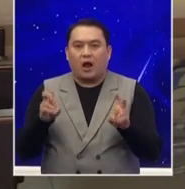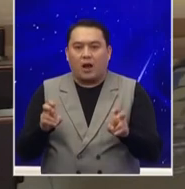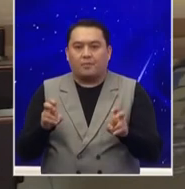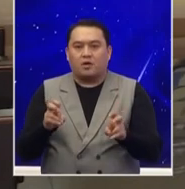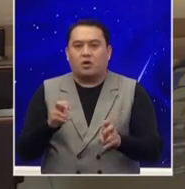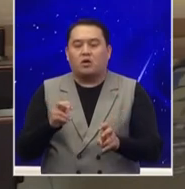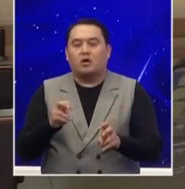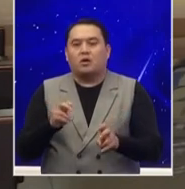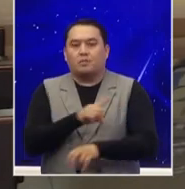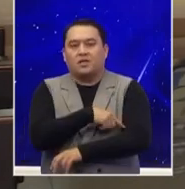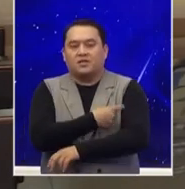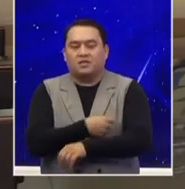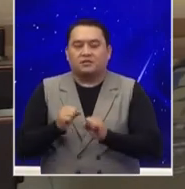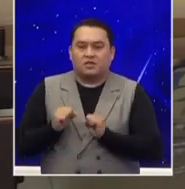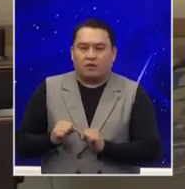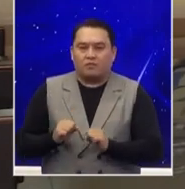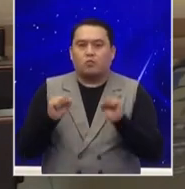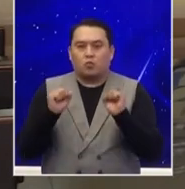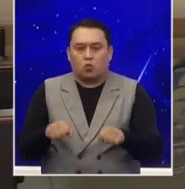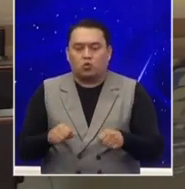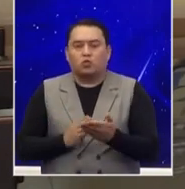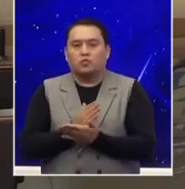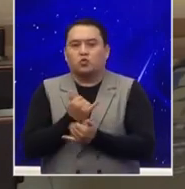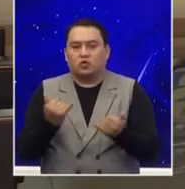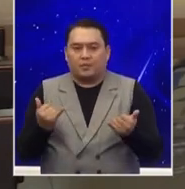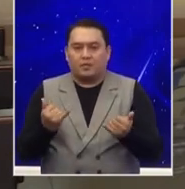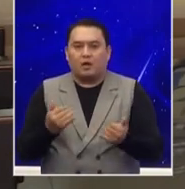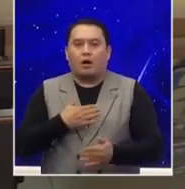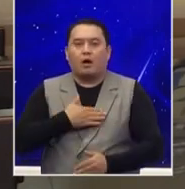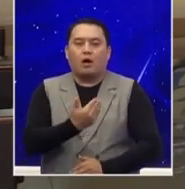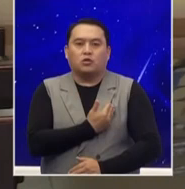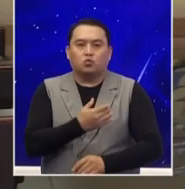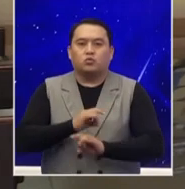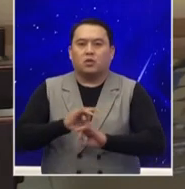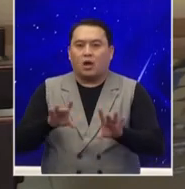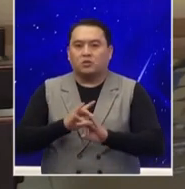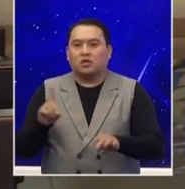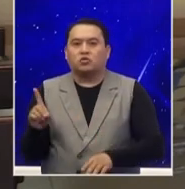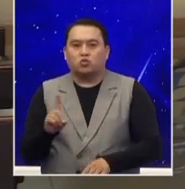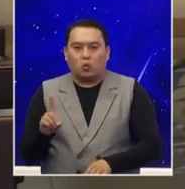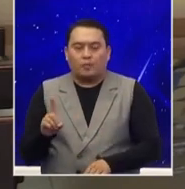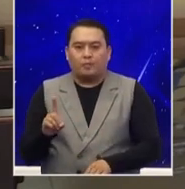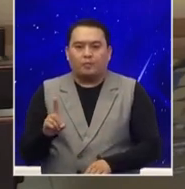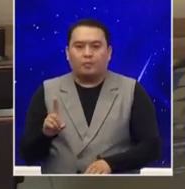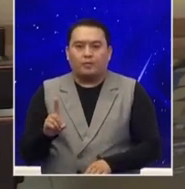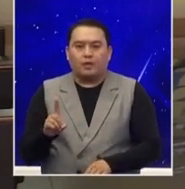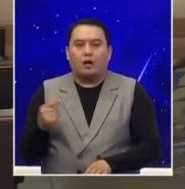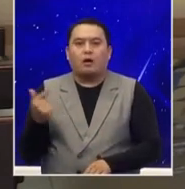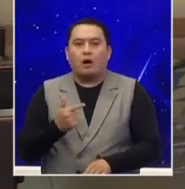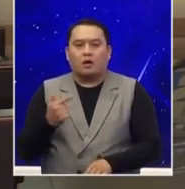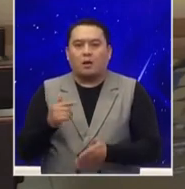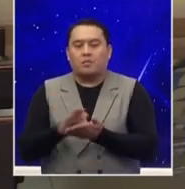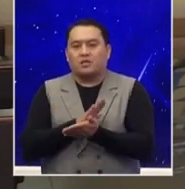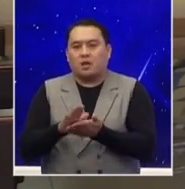loses будет то есть доступно но тем не менее хочу подчеркнуть что гарантированно